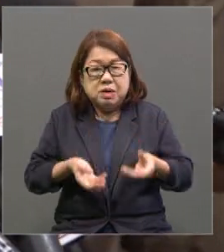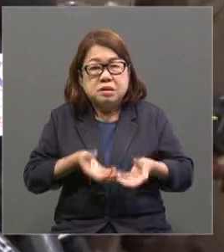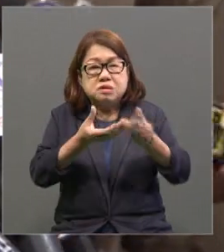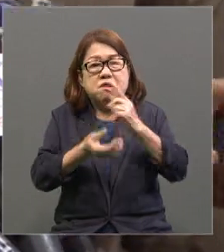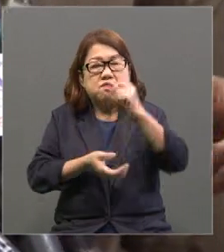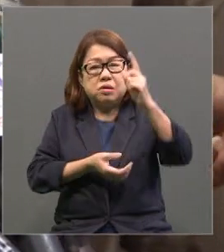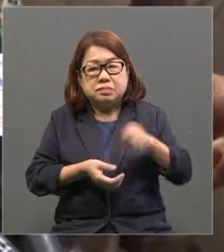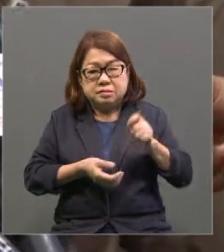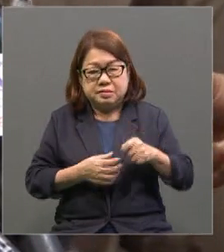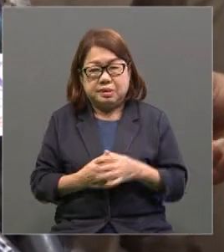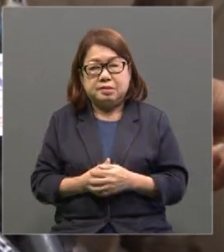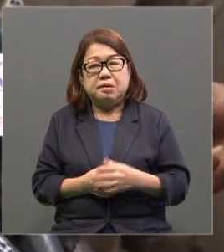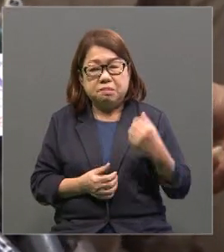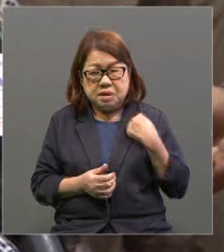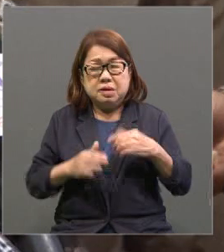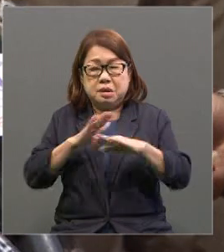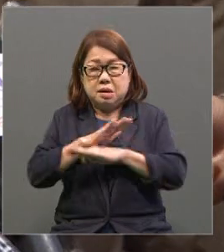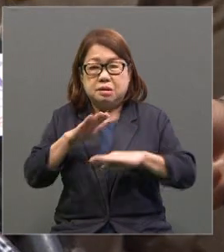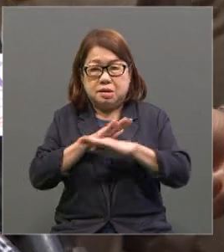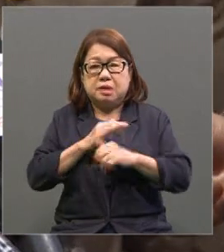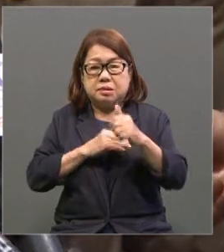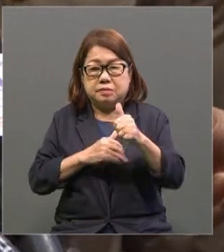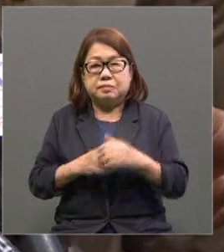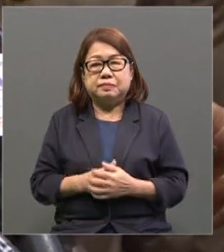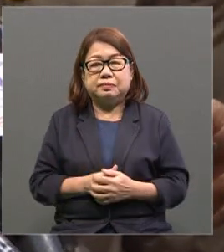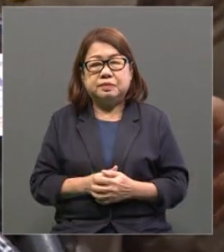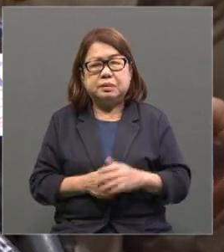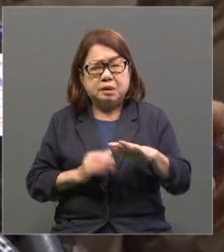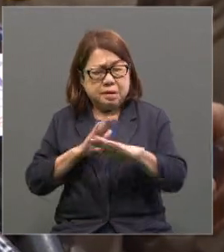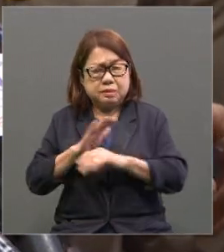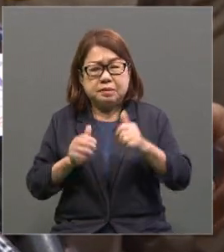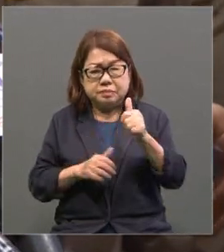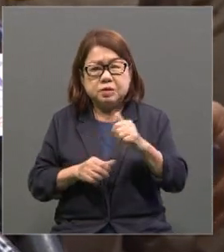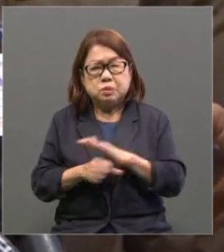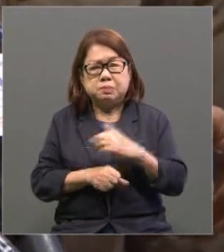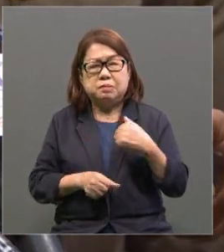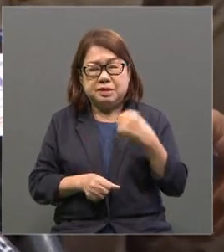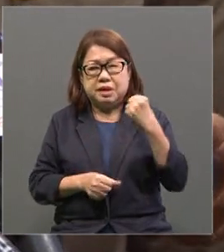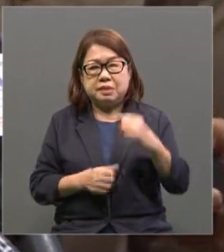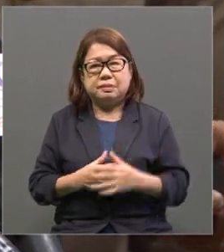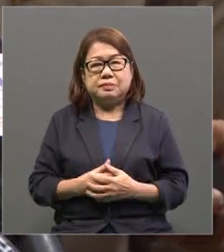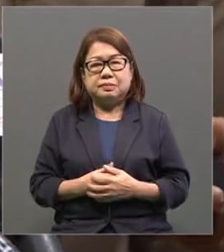คดีนี้ก็ถือว่ามีหลักฐานได้ถือว่าพอสมควรนะครับมั่นใจได้นะครับ